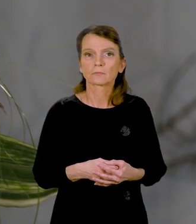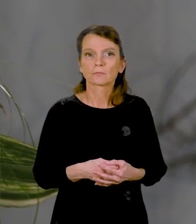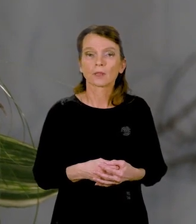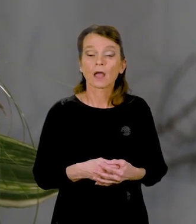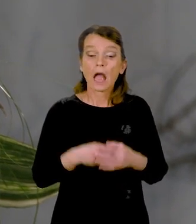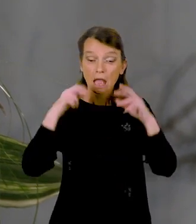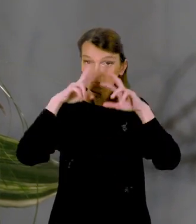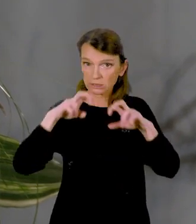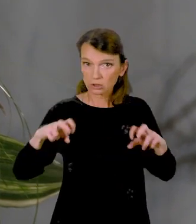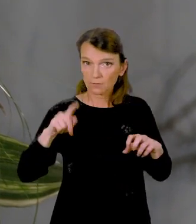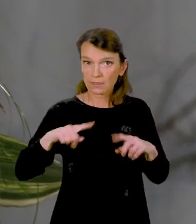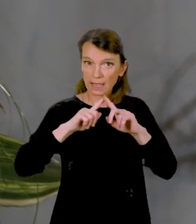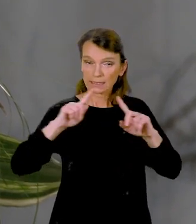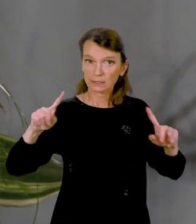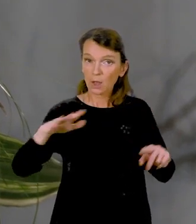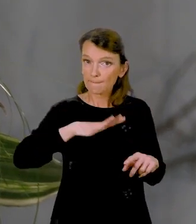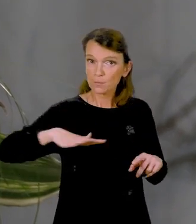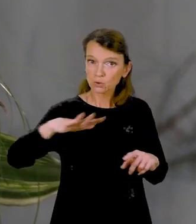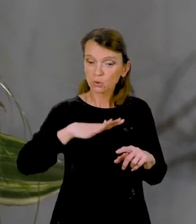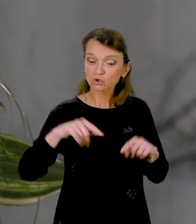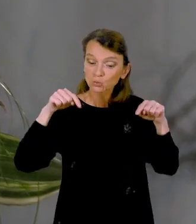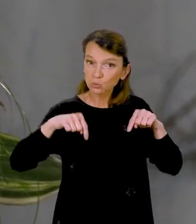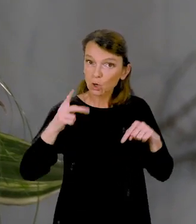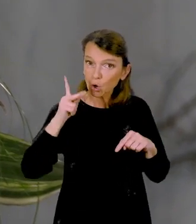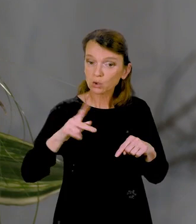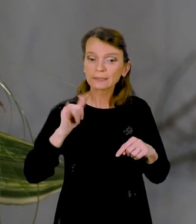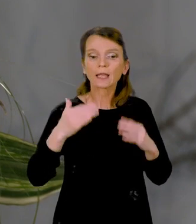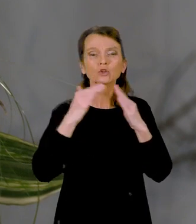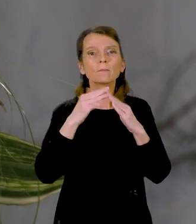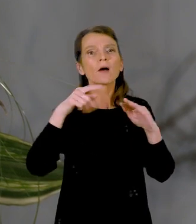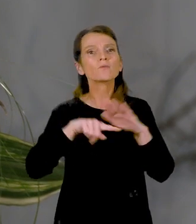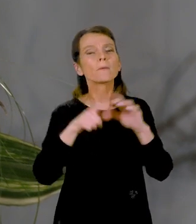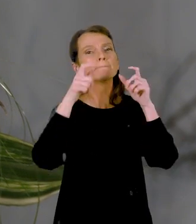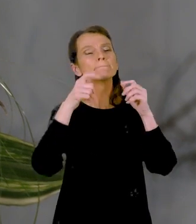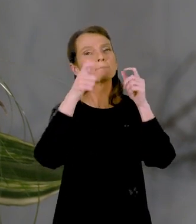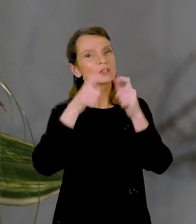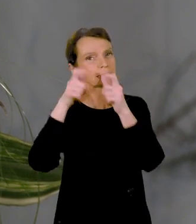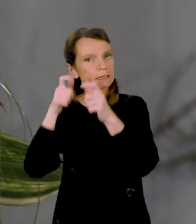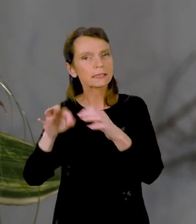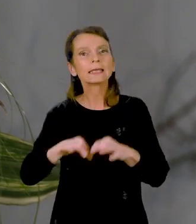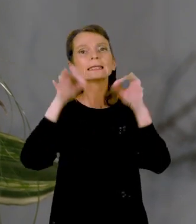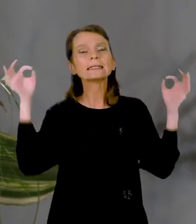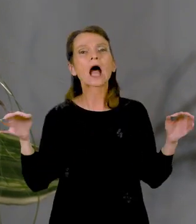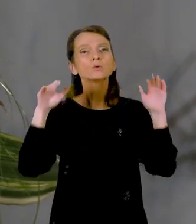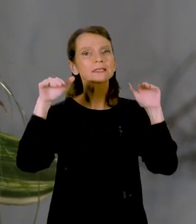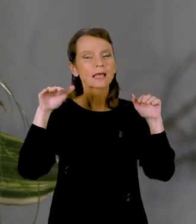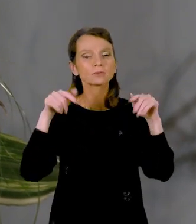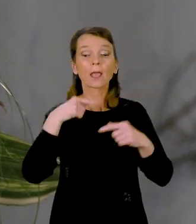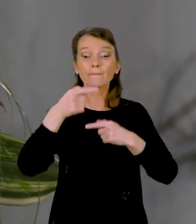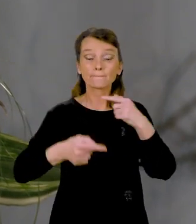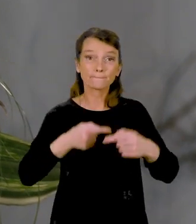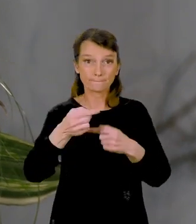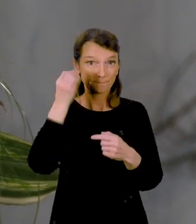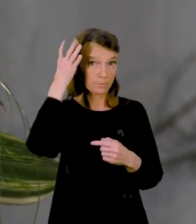Raziskovanje na različnih področjih je na Kočevskem doma v podjetjih, javnih zavodih, izobraževalnih procesih in zasebnih